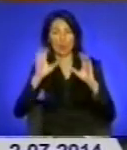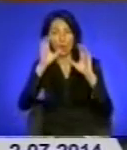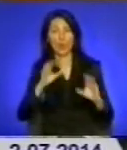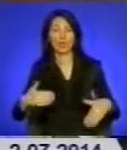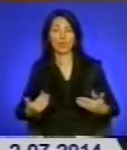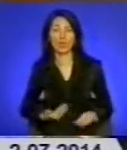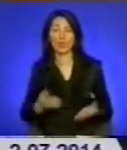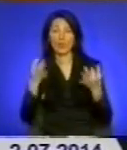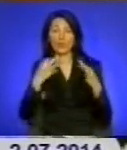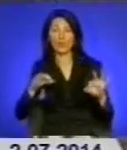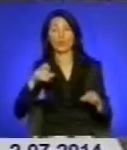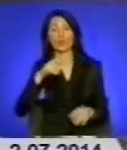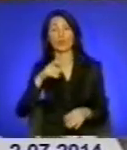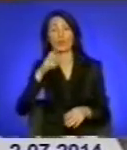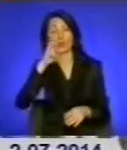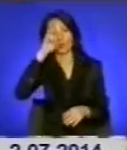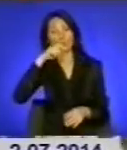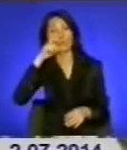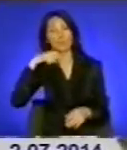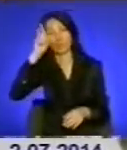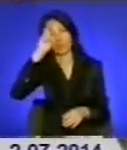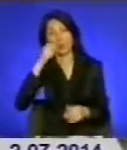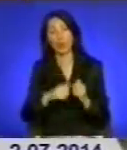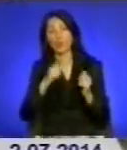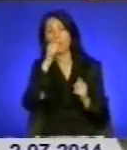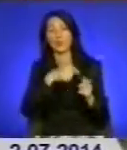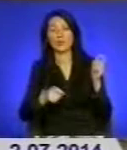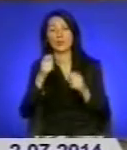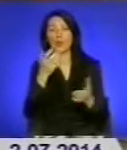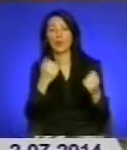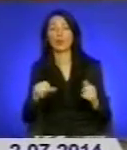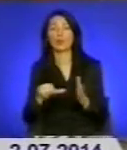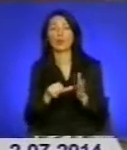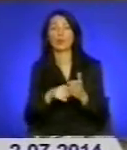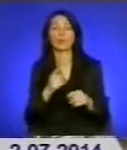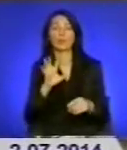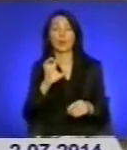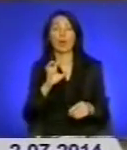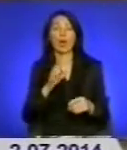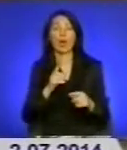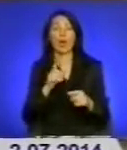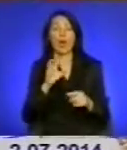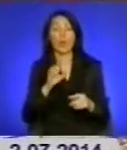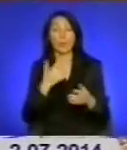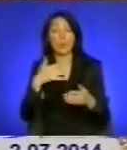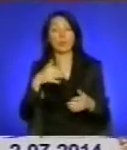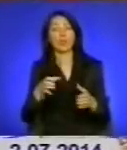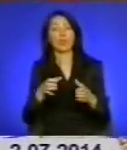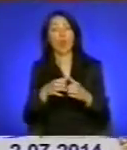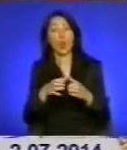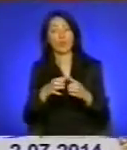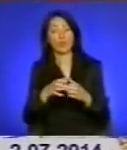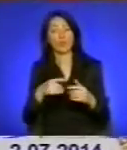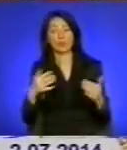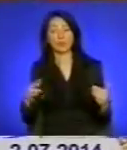незалежній українській державі щороку фестивалі беруть участь понад півсотніх хорових і вокальних колективів з різних районів області а також